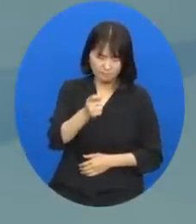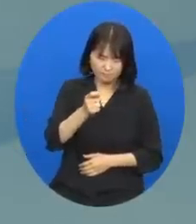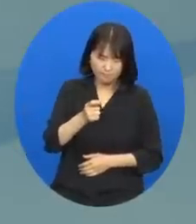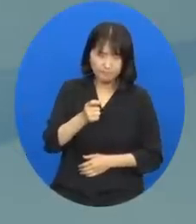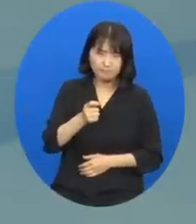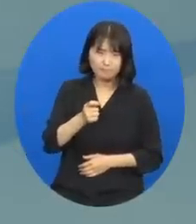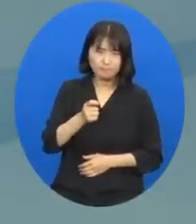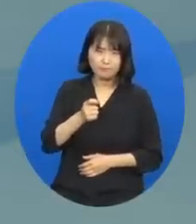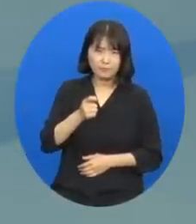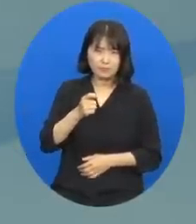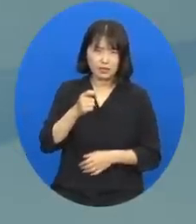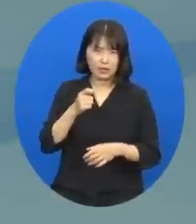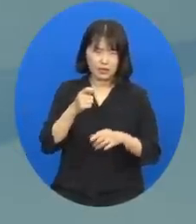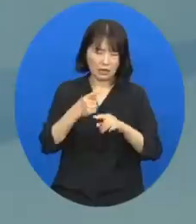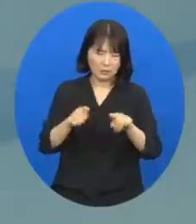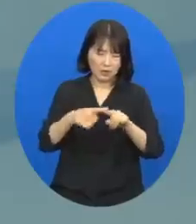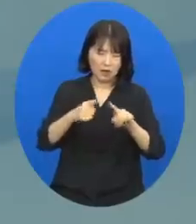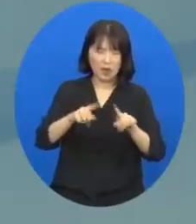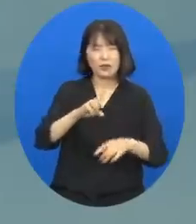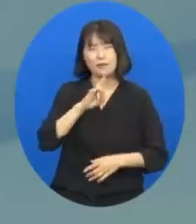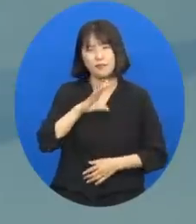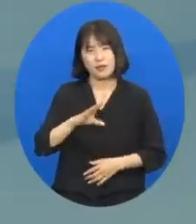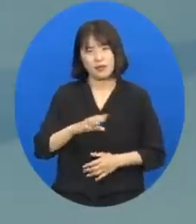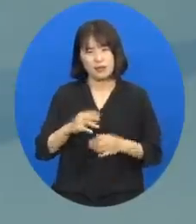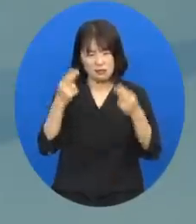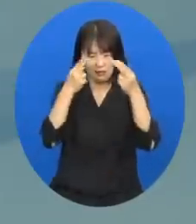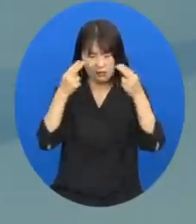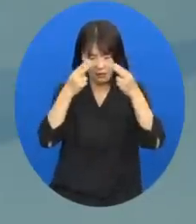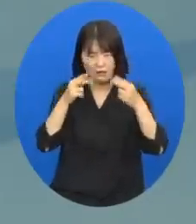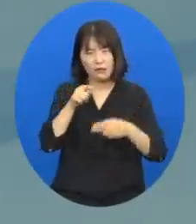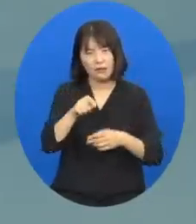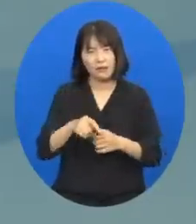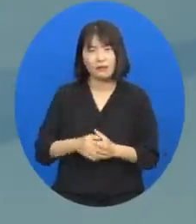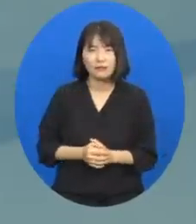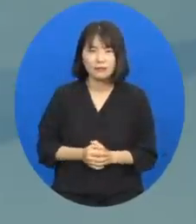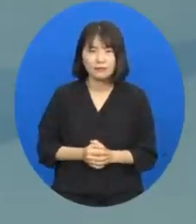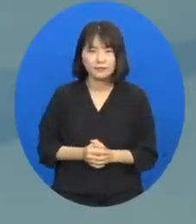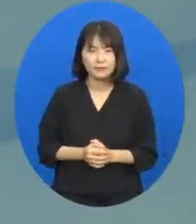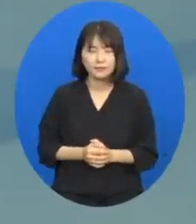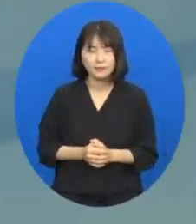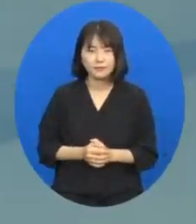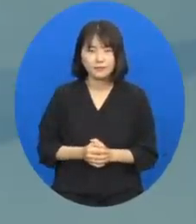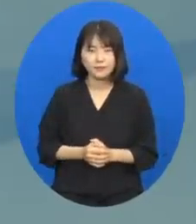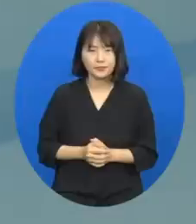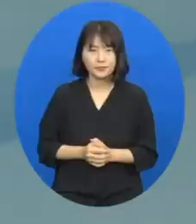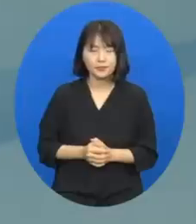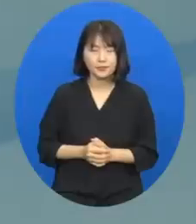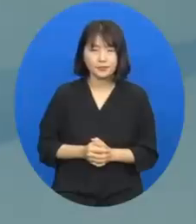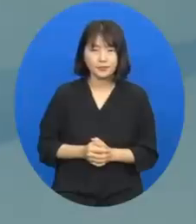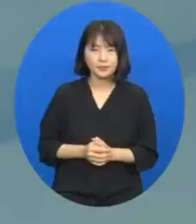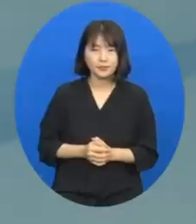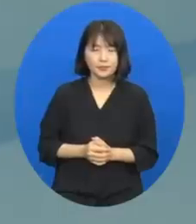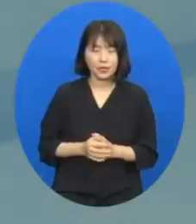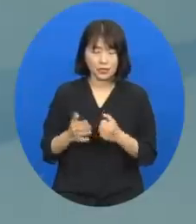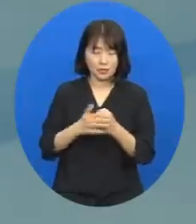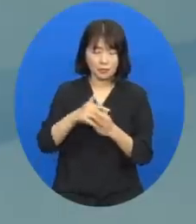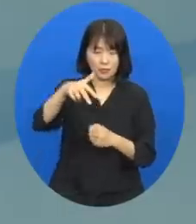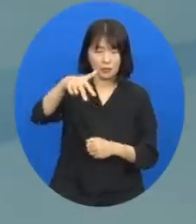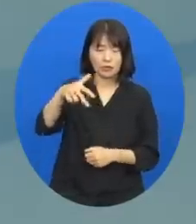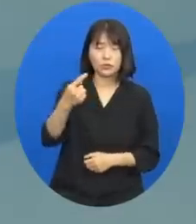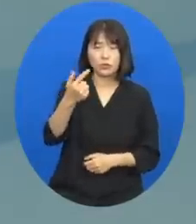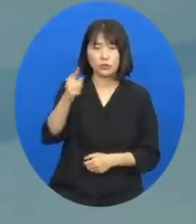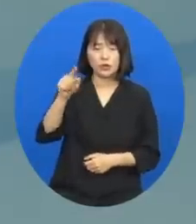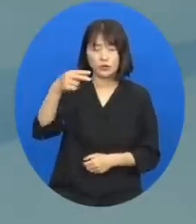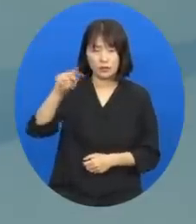비판하기 혈안이 되어 있다는 것입니다 그래서 이 조나단 에드워즈가 했던 많은 유두 주변의 뭔지 아세요 그렇게 부흥에 대해서